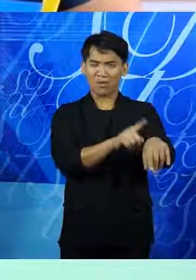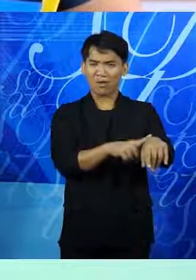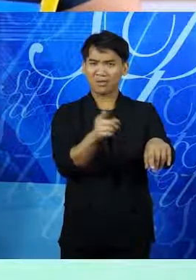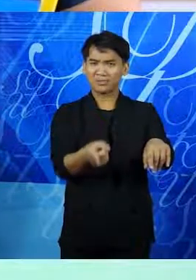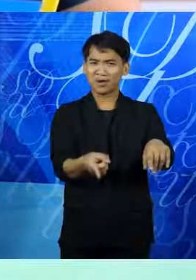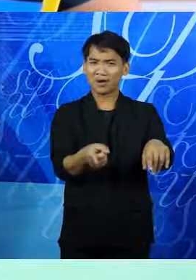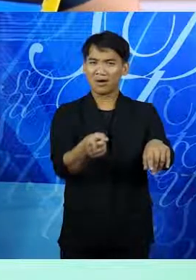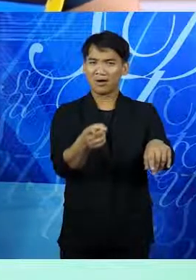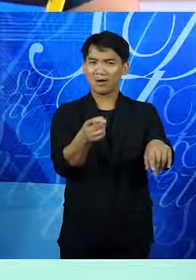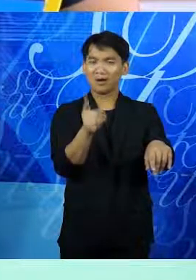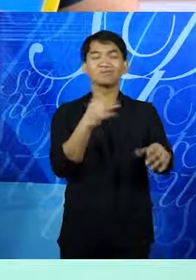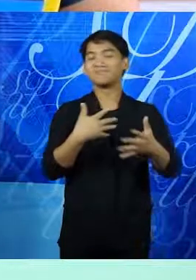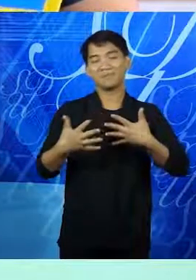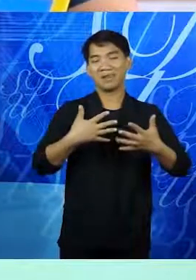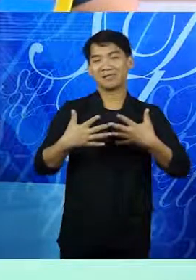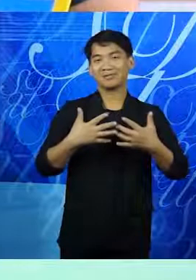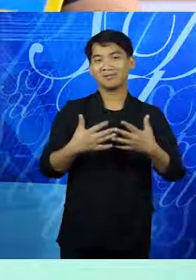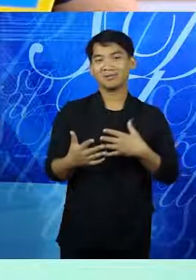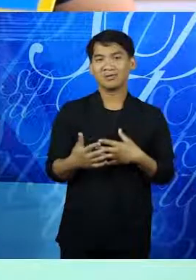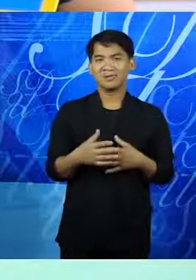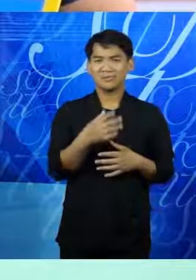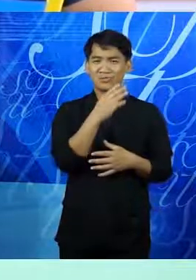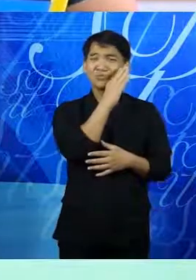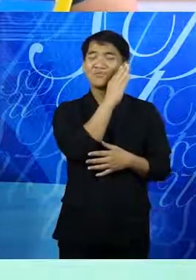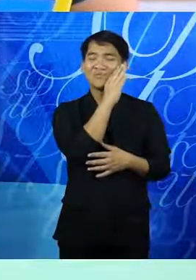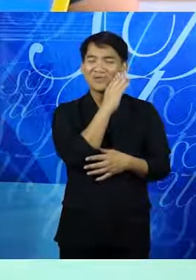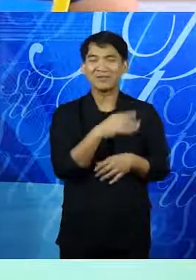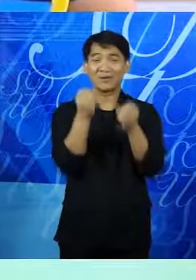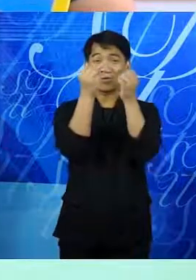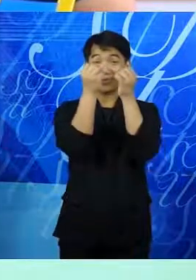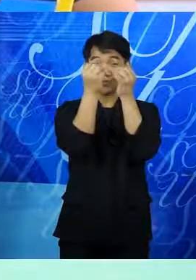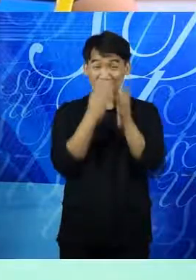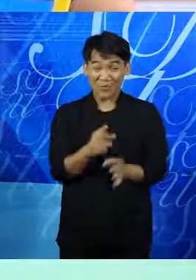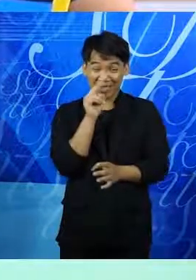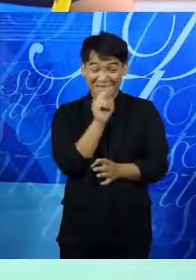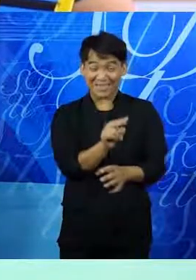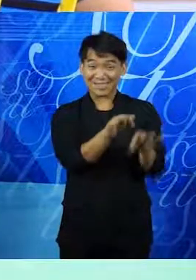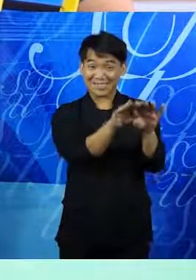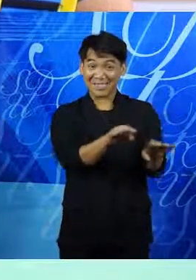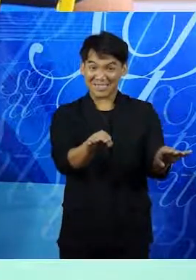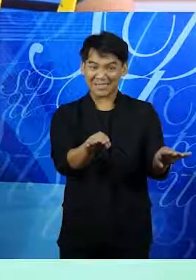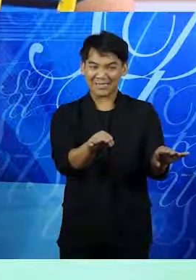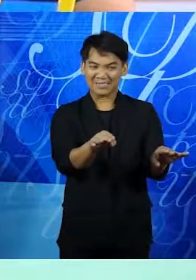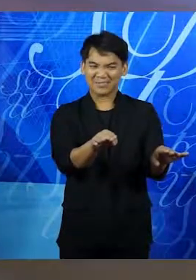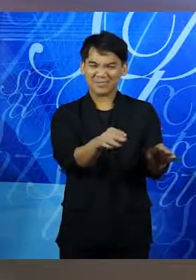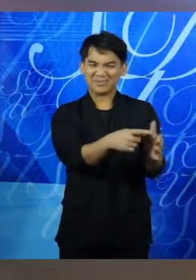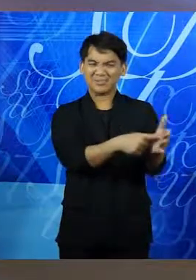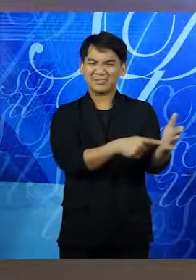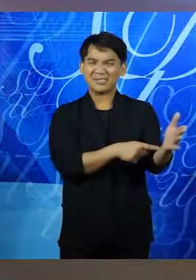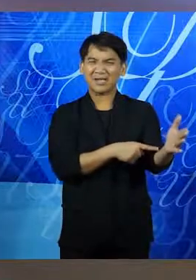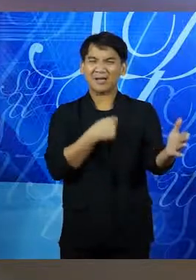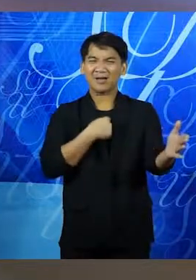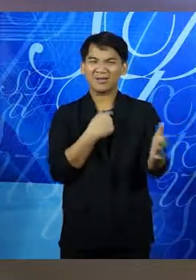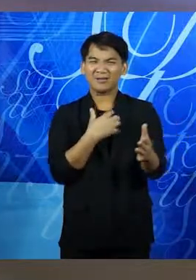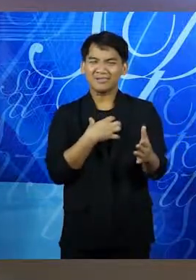ครูอย่าเริ่มมีท่าทีที่อยากจะอ่านเองนะคะเพราะว่าถ้าว่าเราอยากจะอ่านเองปุ๊บเนี่ยเด็กจะไม่เริ่มต้นที่จะอ่านเพราะฉะนั้นเนี่ยเ